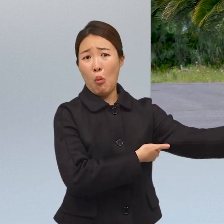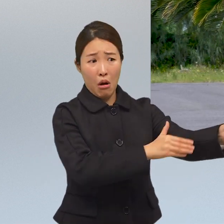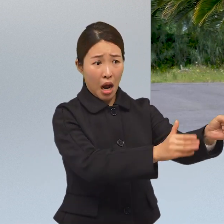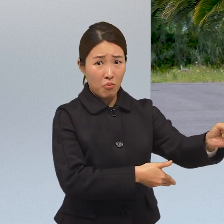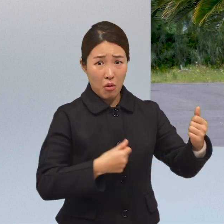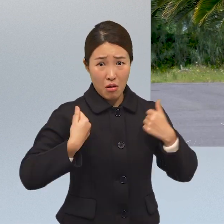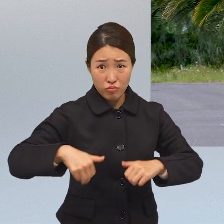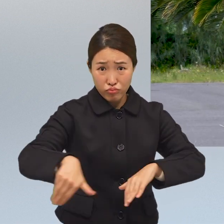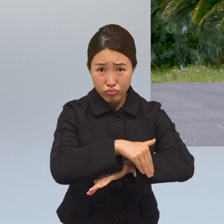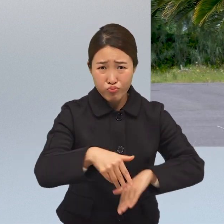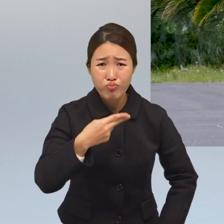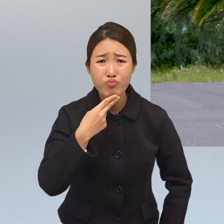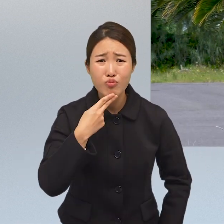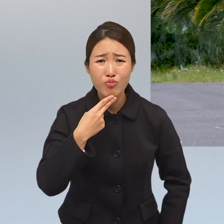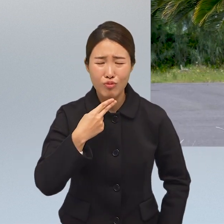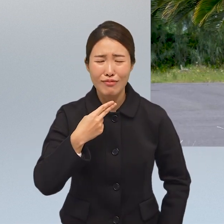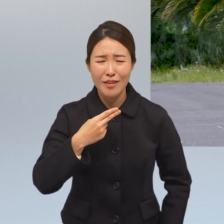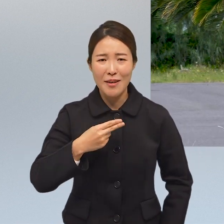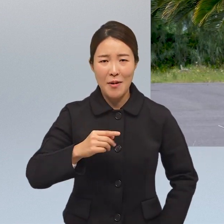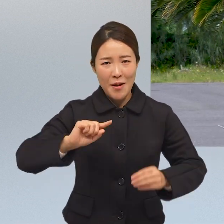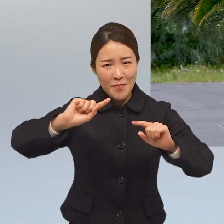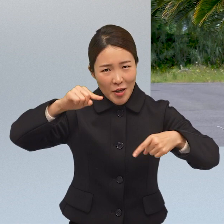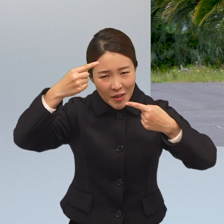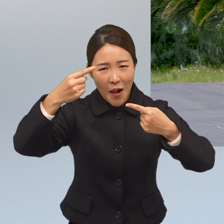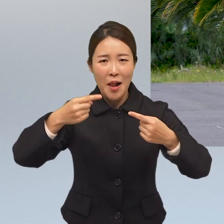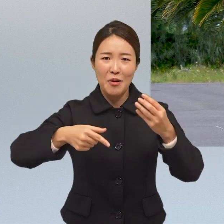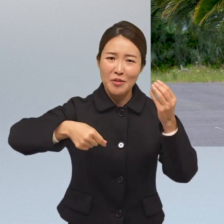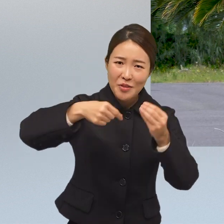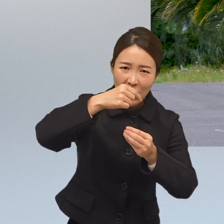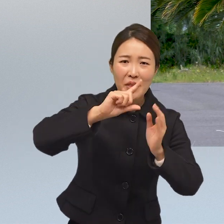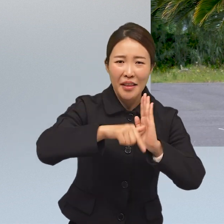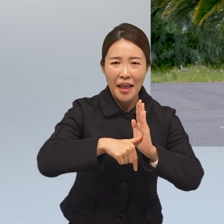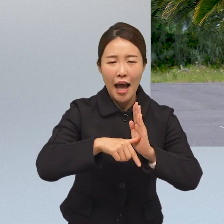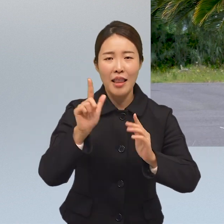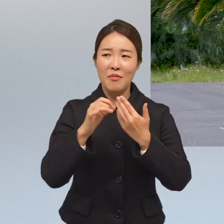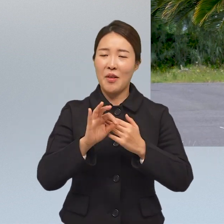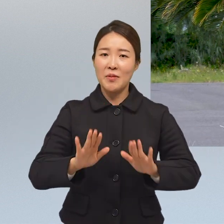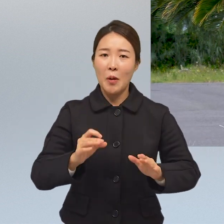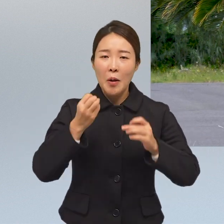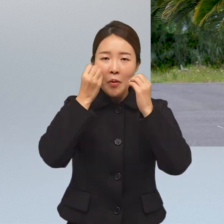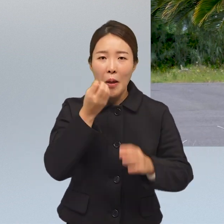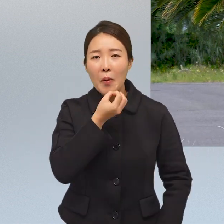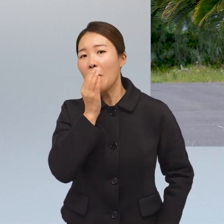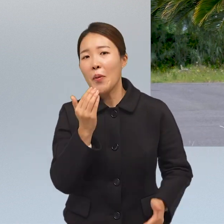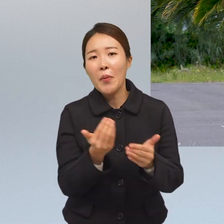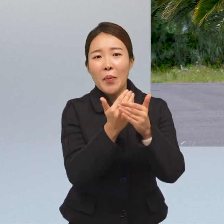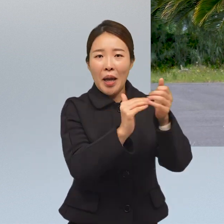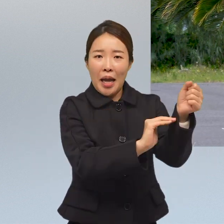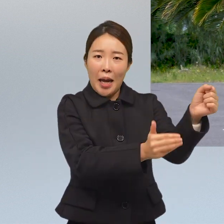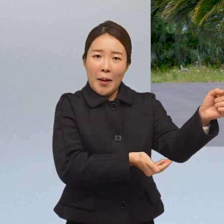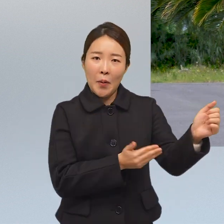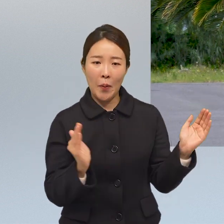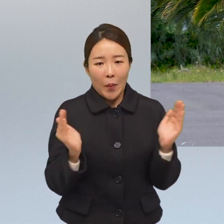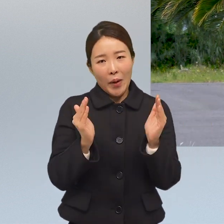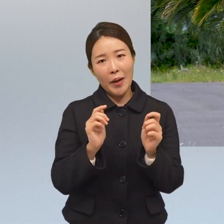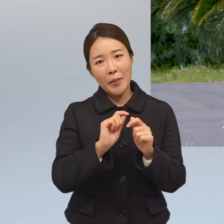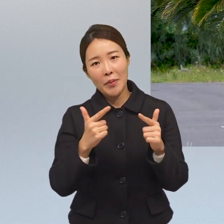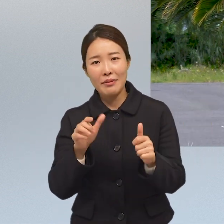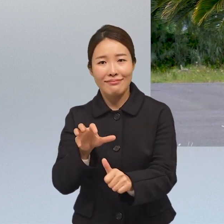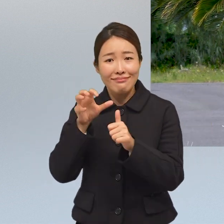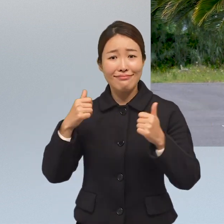한복을 입고 다니진 않잖아요. 막 명절이나 그럴 때 입는데, 막 요즘에는 퓨전 한복이나 이렇게